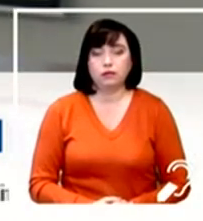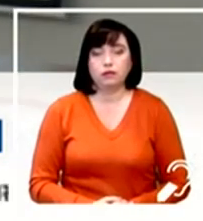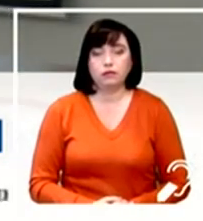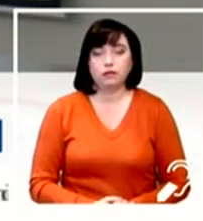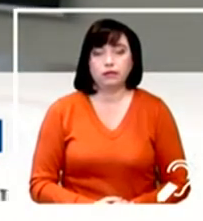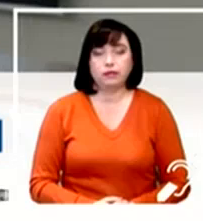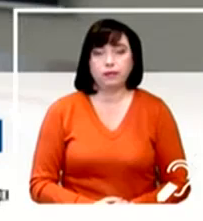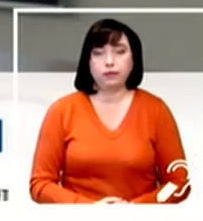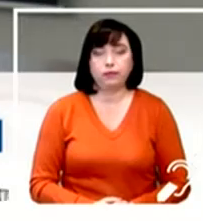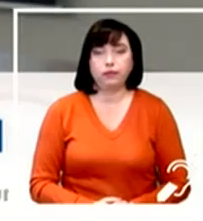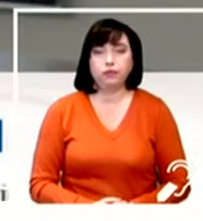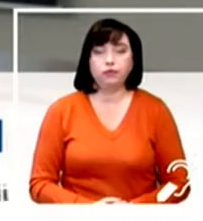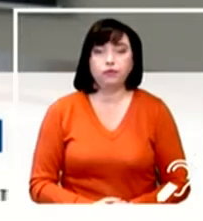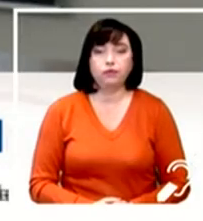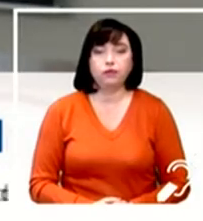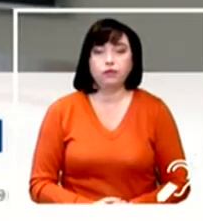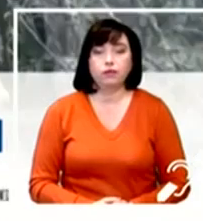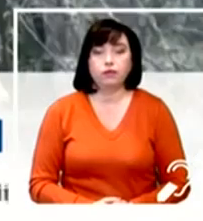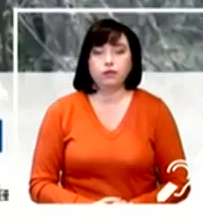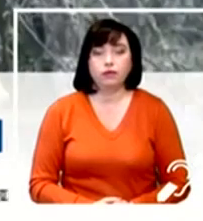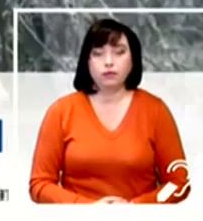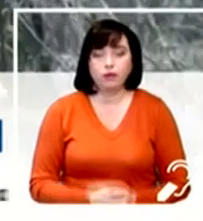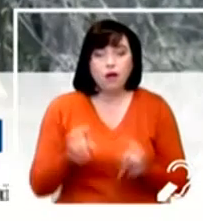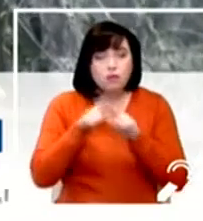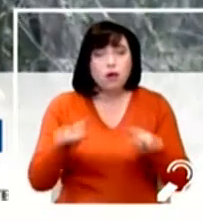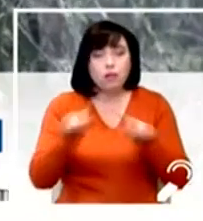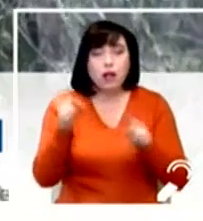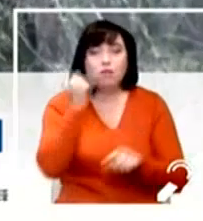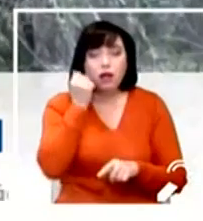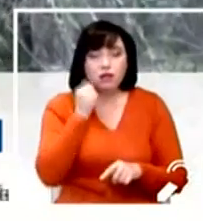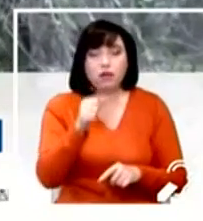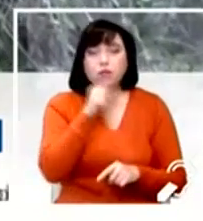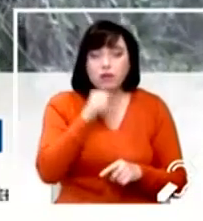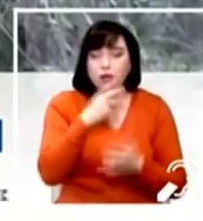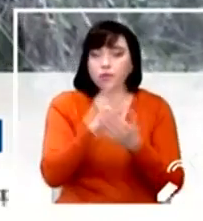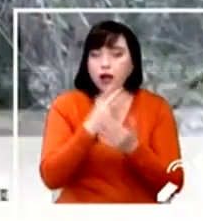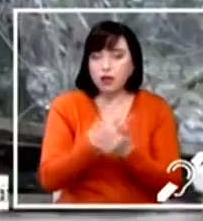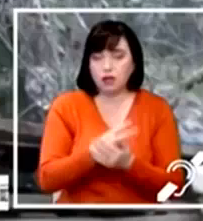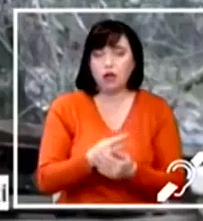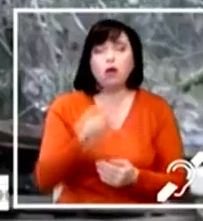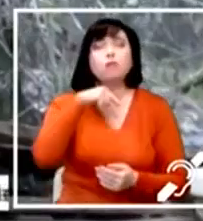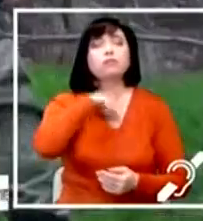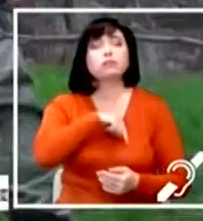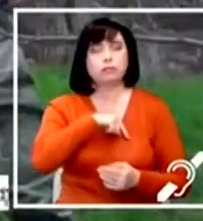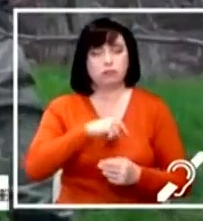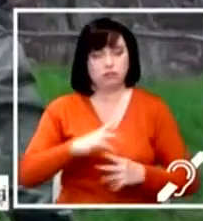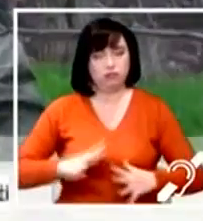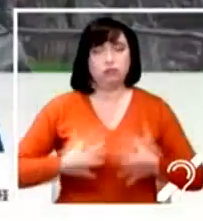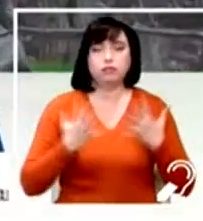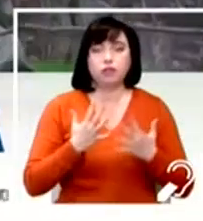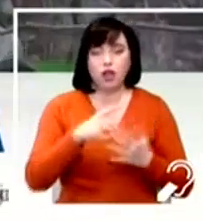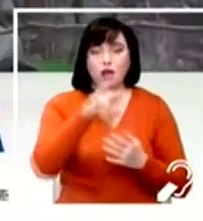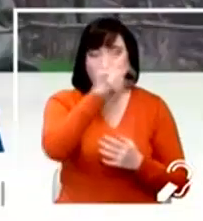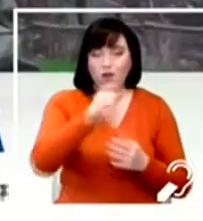wrong. It's immoral, it's illegal. Propaganda Kremlinului încearcă să arate un moral ridicat în rândul trupelor care au